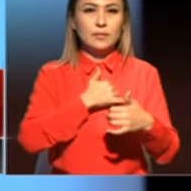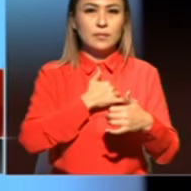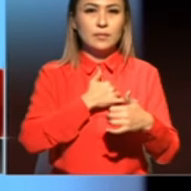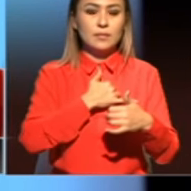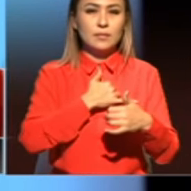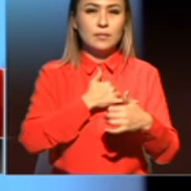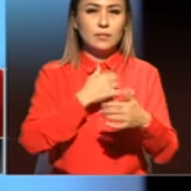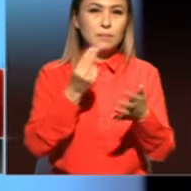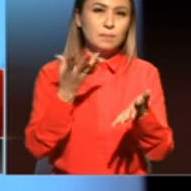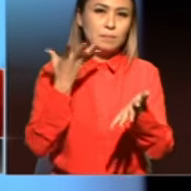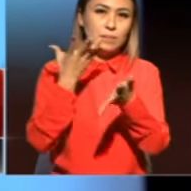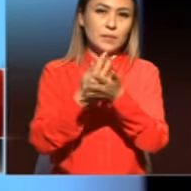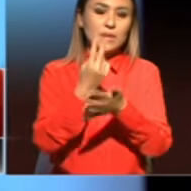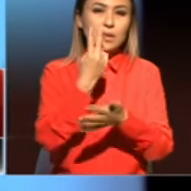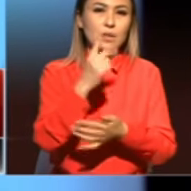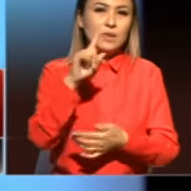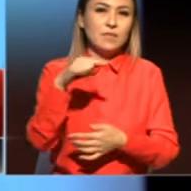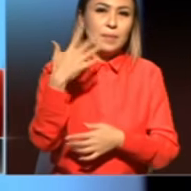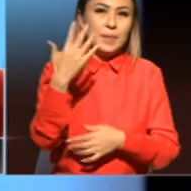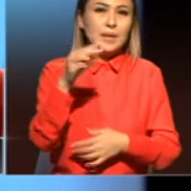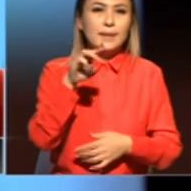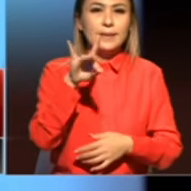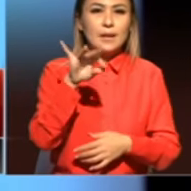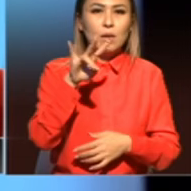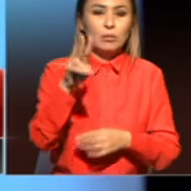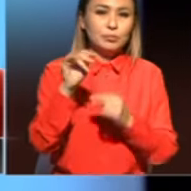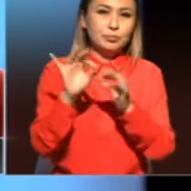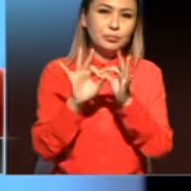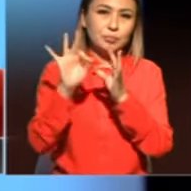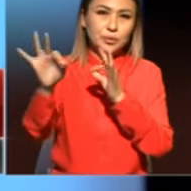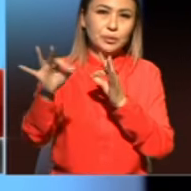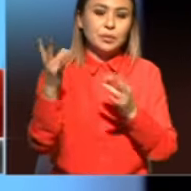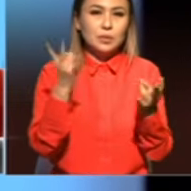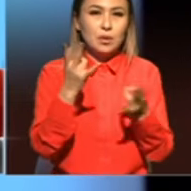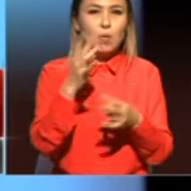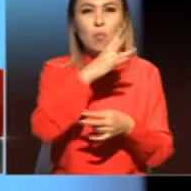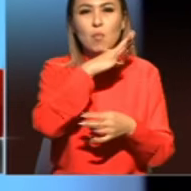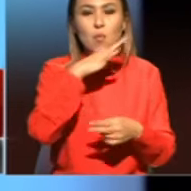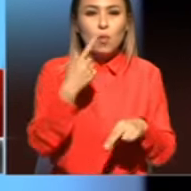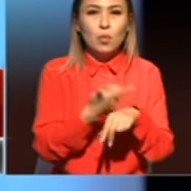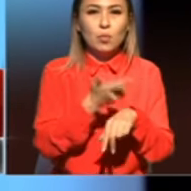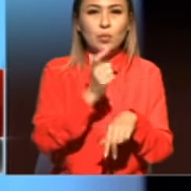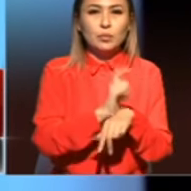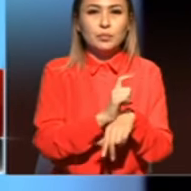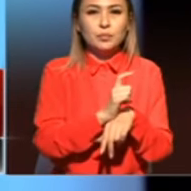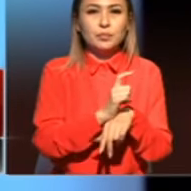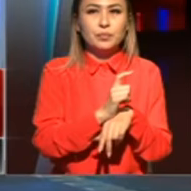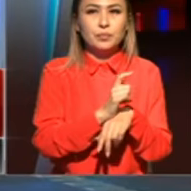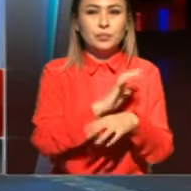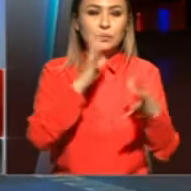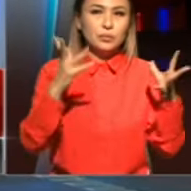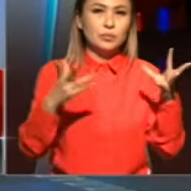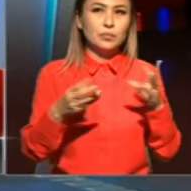өтеуге 2,5 триллион теңге жоспарлап отырмыз. Ол өте көп. Ол енді қарап отырсаңыздар,